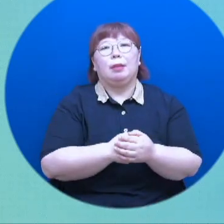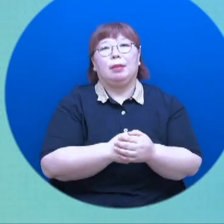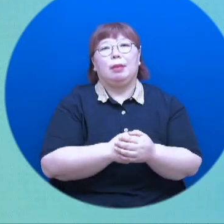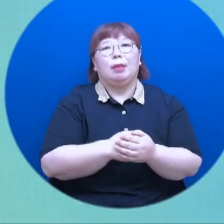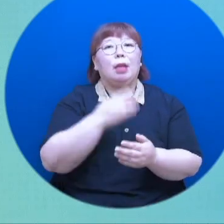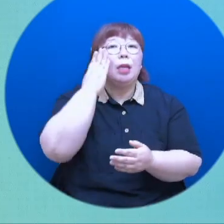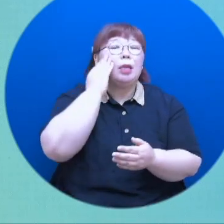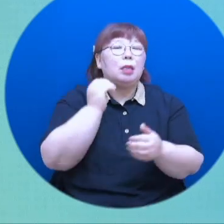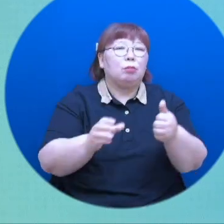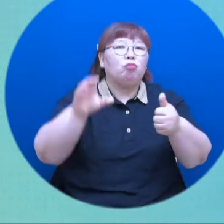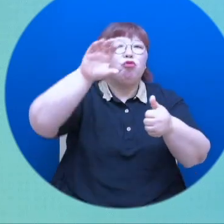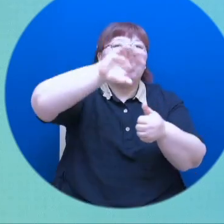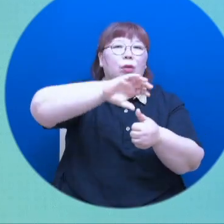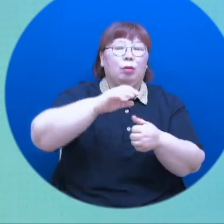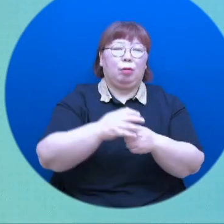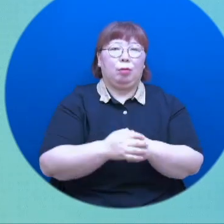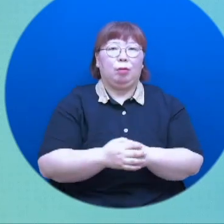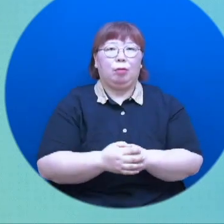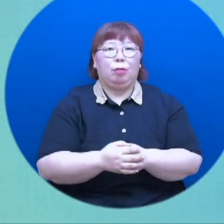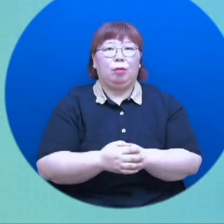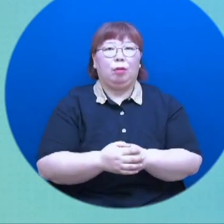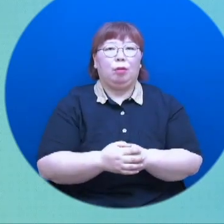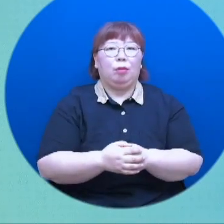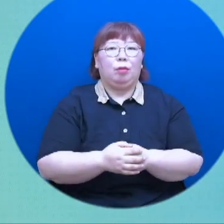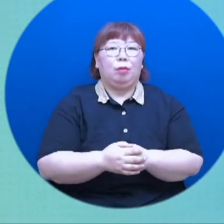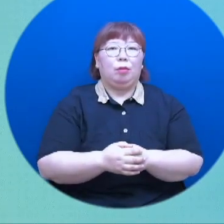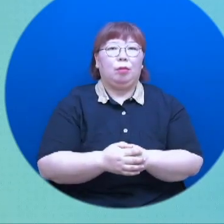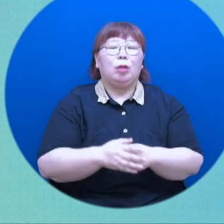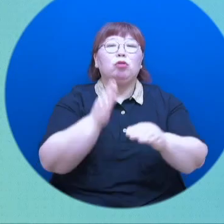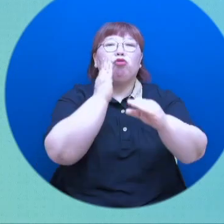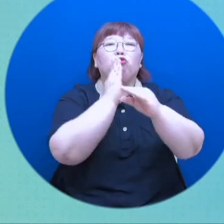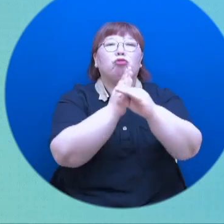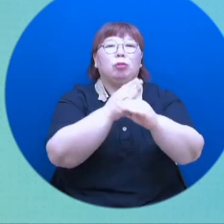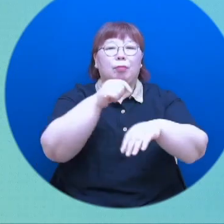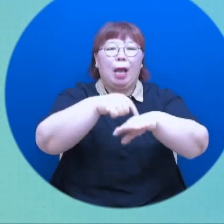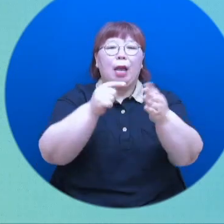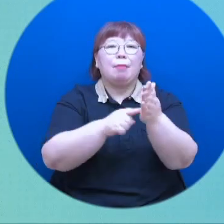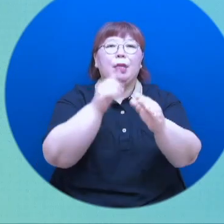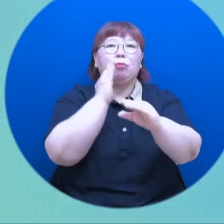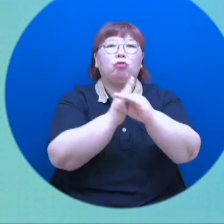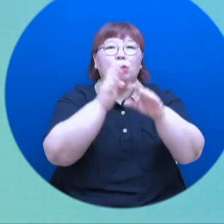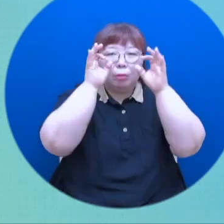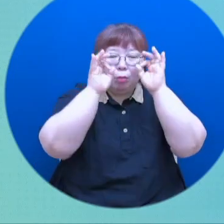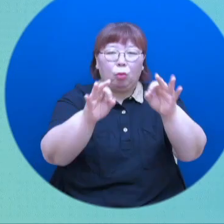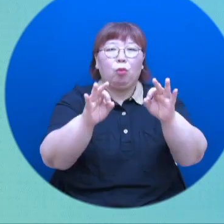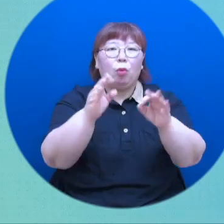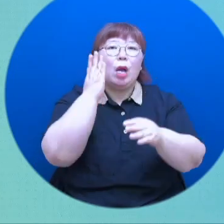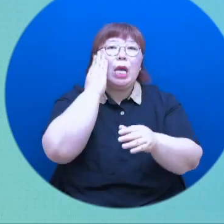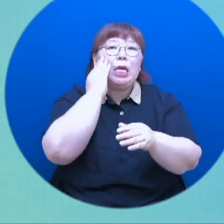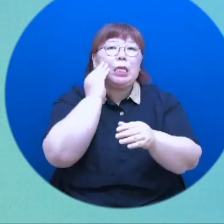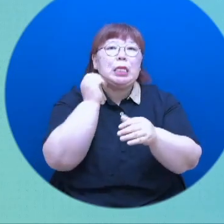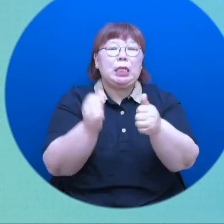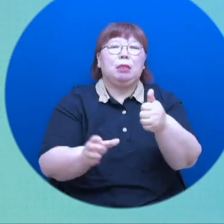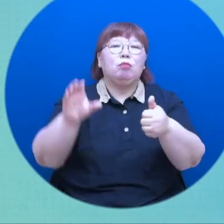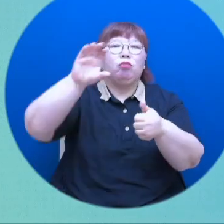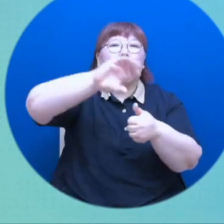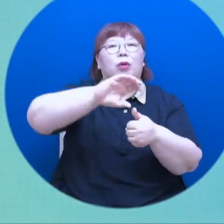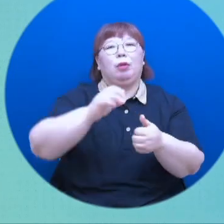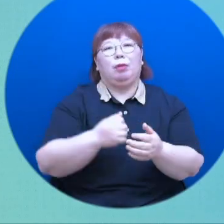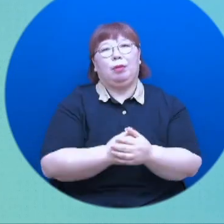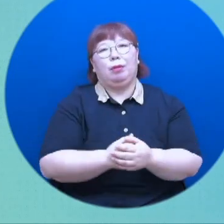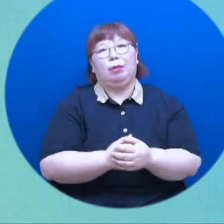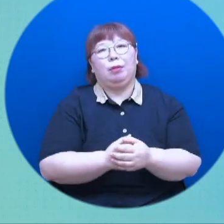기름 붓습니까? 하나님이 말씀해요. 중심받다. 그렇게 얘기해요. 여러분, 여기에